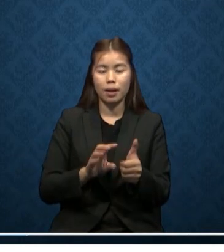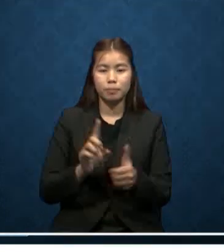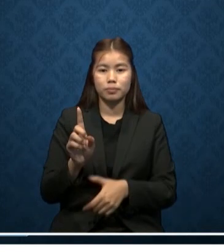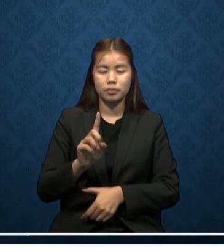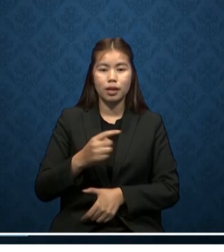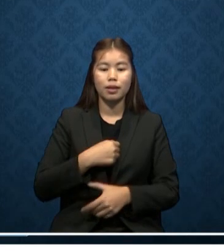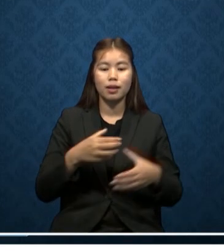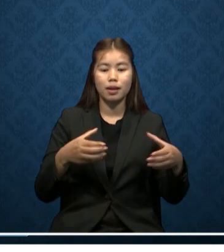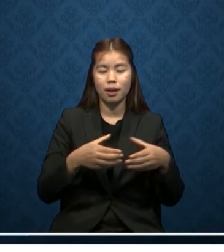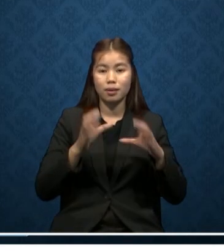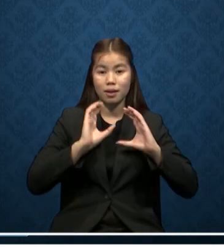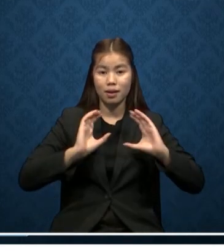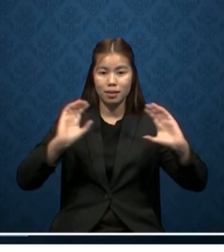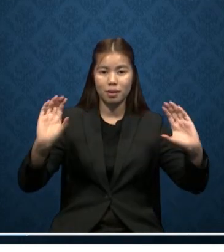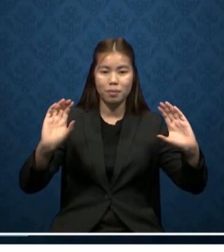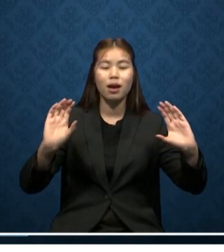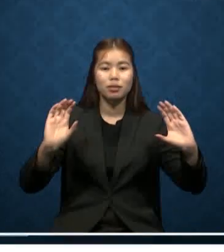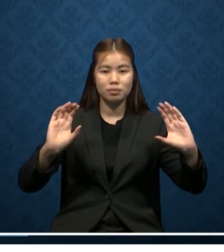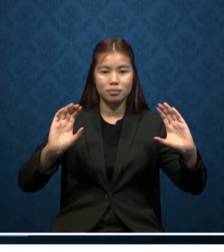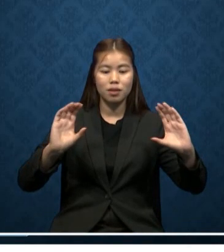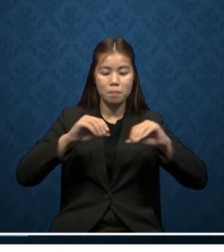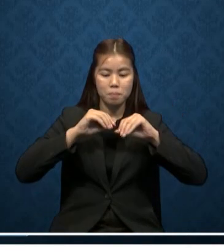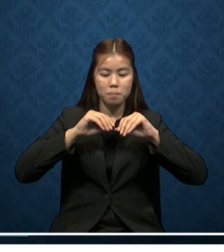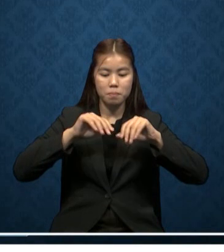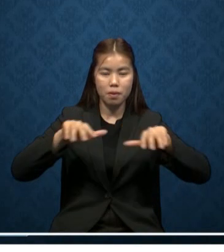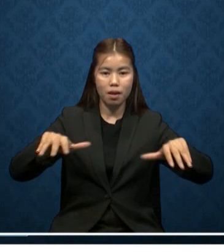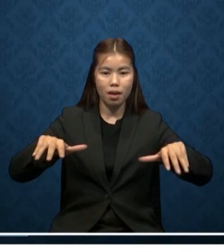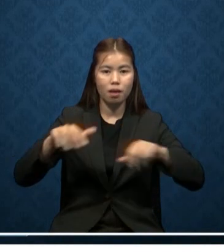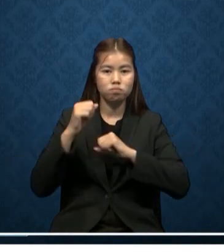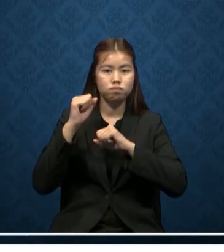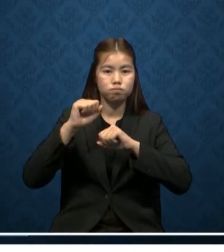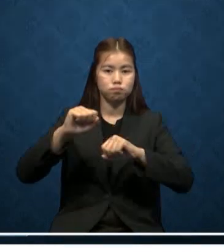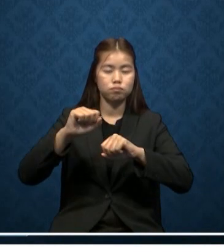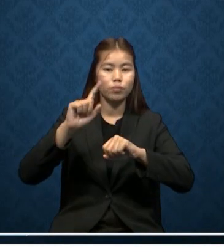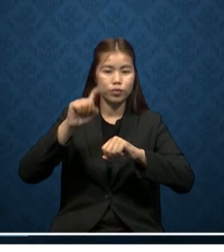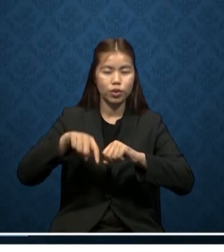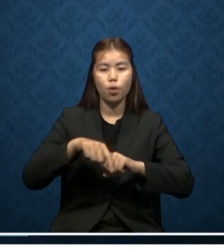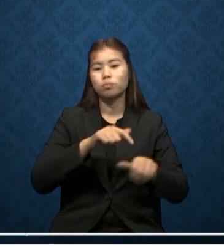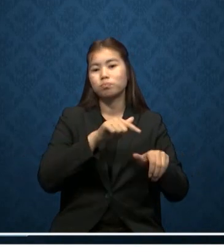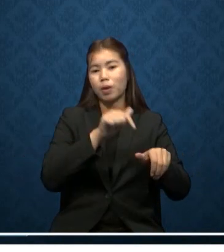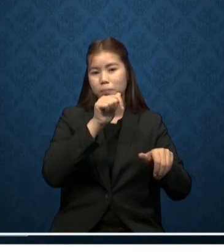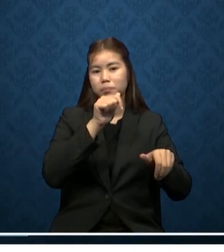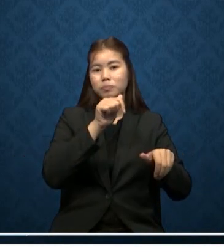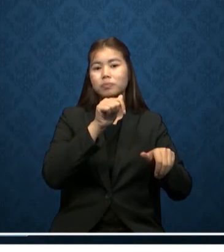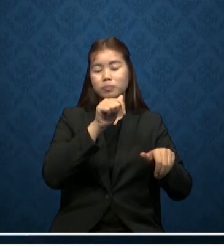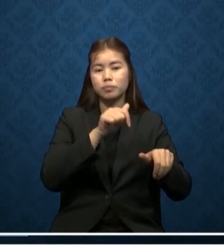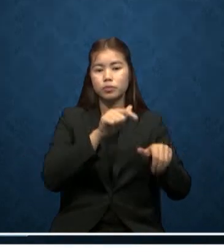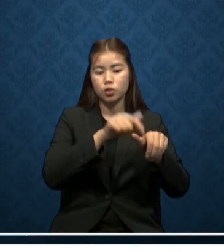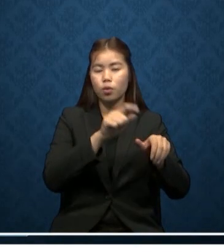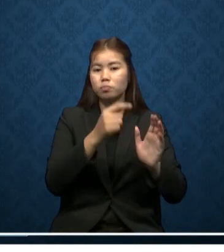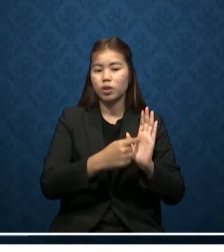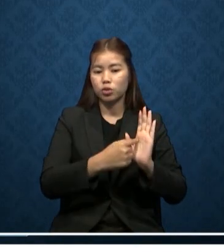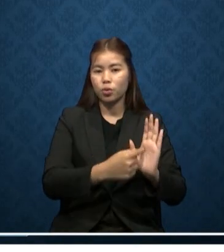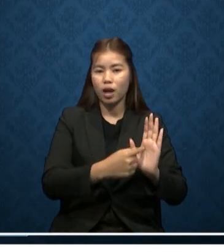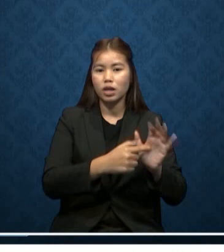เองนั่นแหละที่ได้ประกาศเรื่องเหล่านี้ไว้จะต้องเป็นแกนจะต้องเป็นตัวอย่างที่